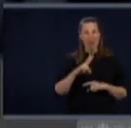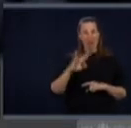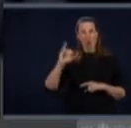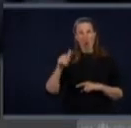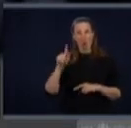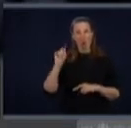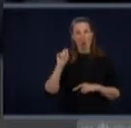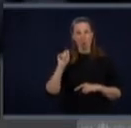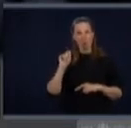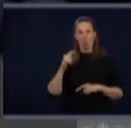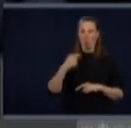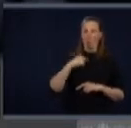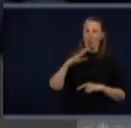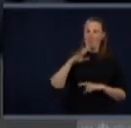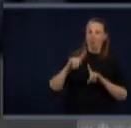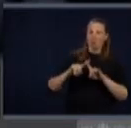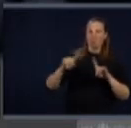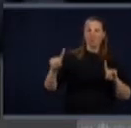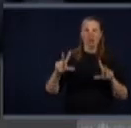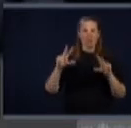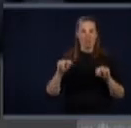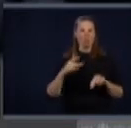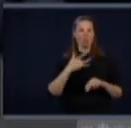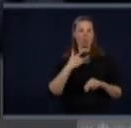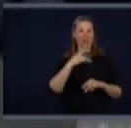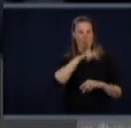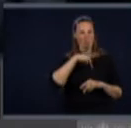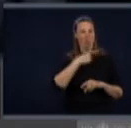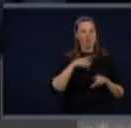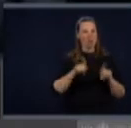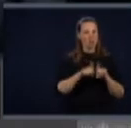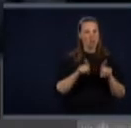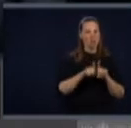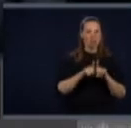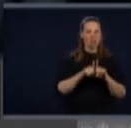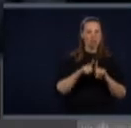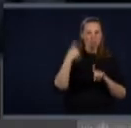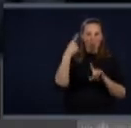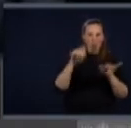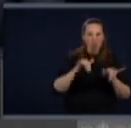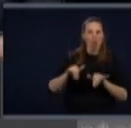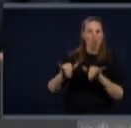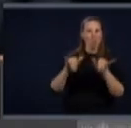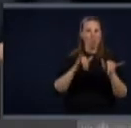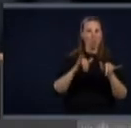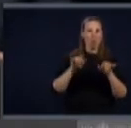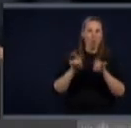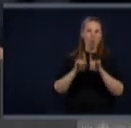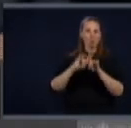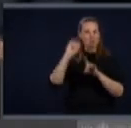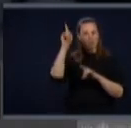une grande différence entre les différentes provinces puis avec le gouvernement fédéral sur